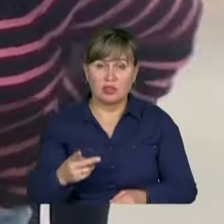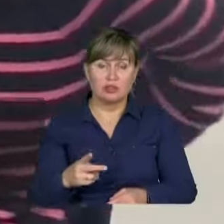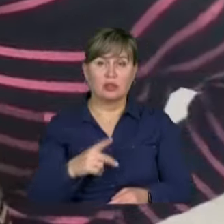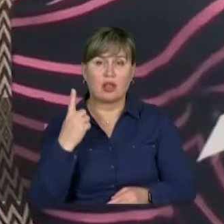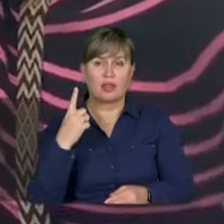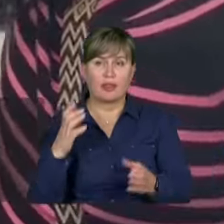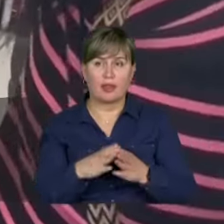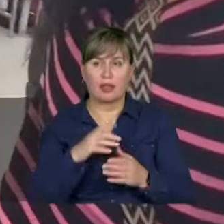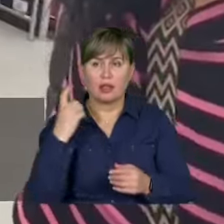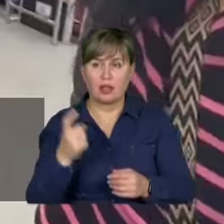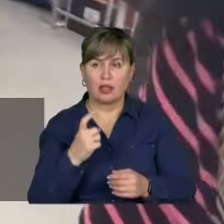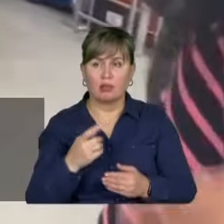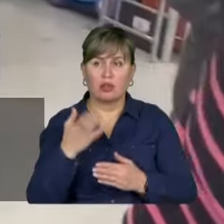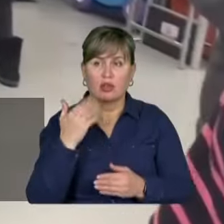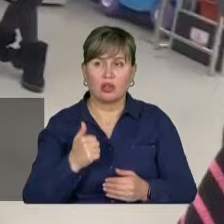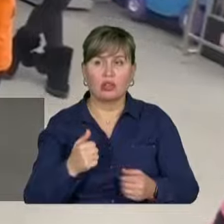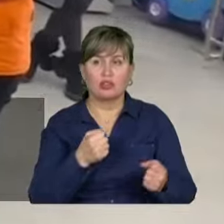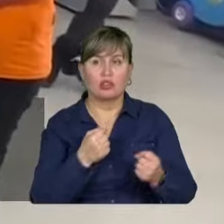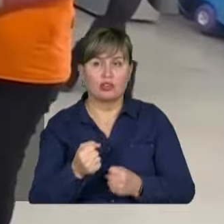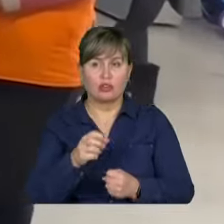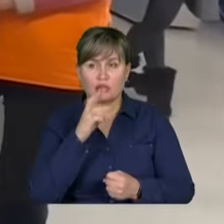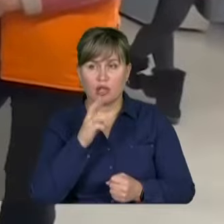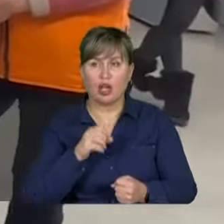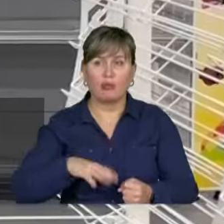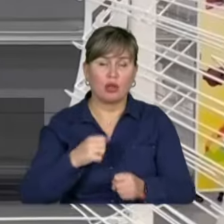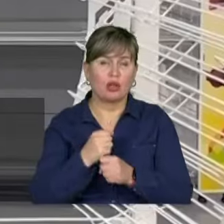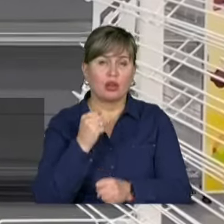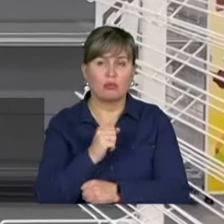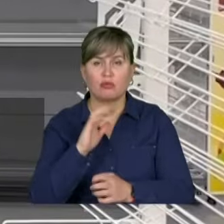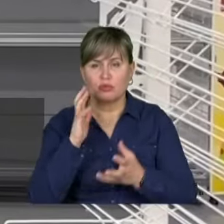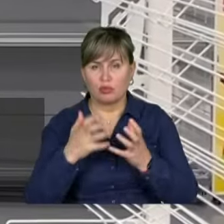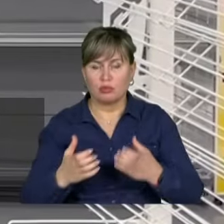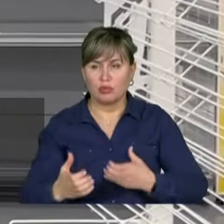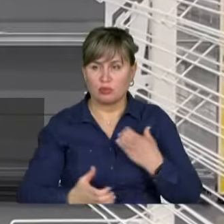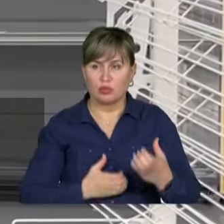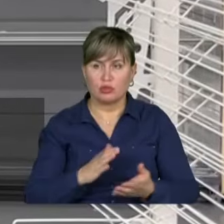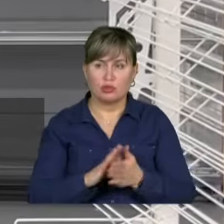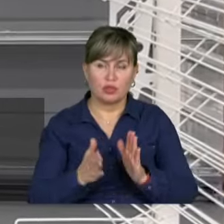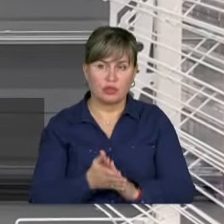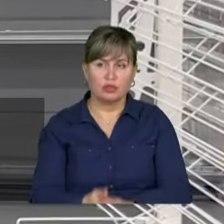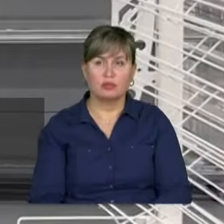одной компании. Ранее им задерживали зарплату, а потому работники всерьез обеспокоены ситуацией.